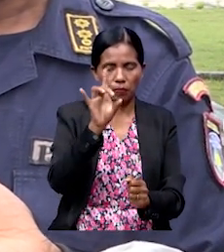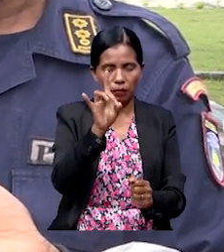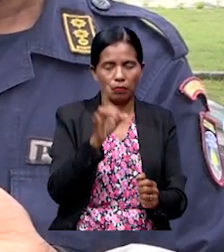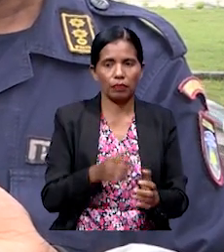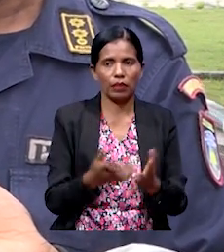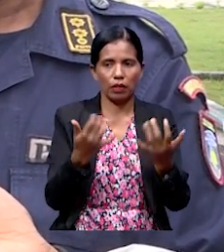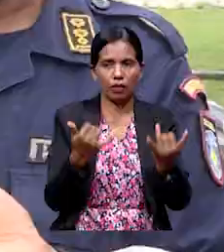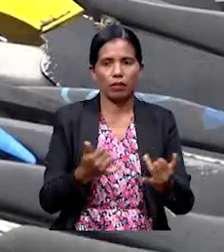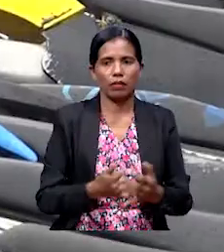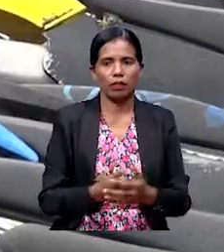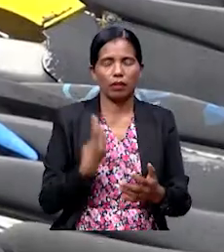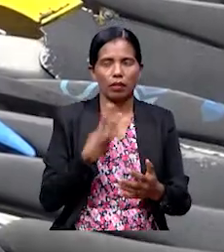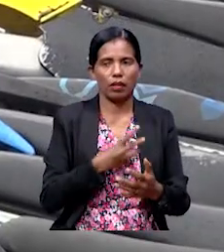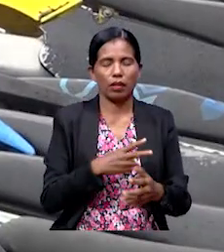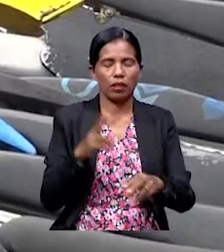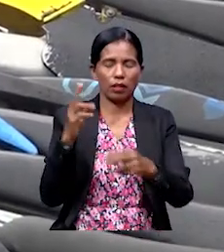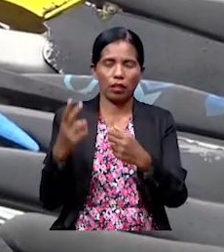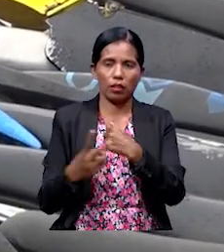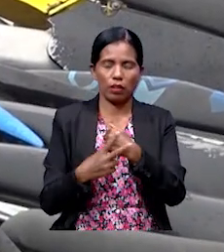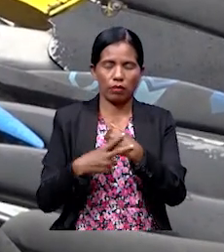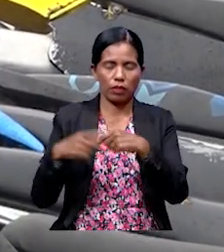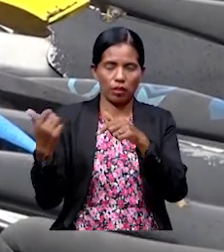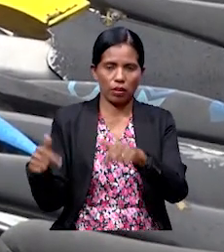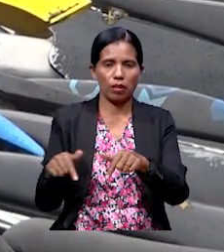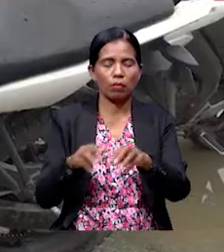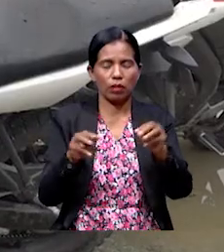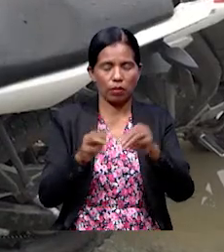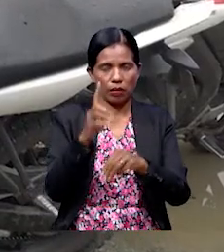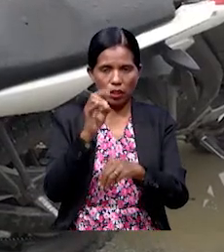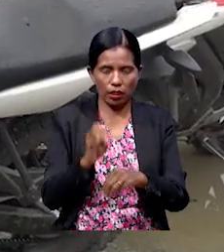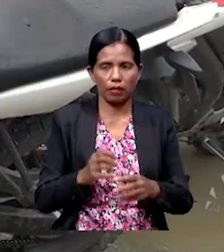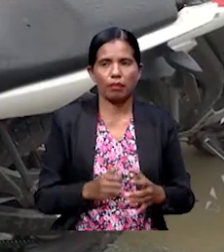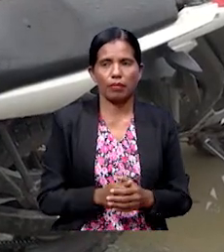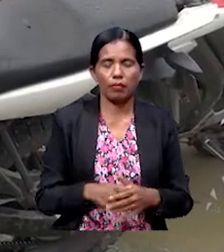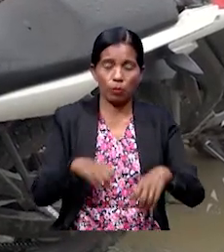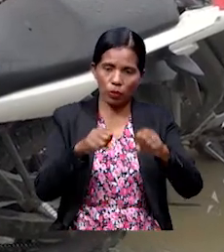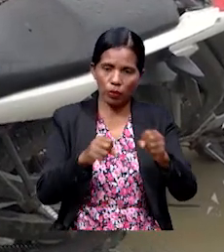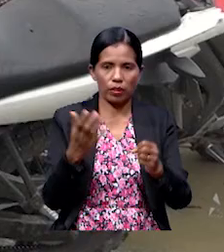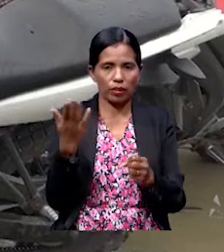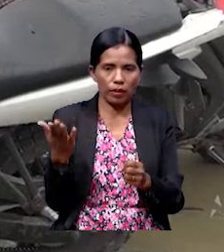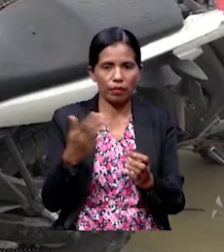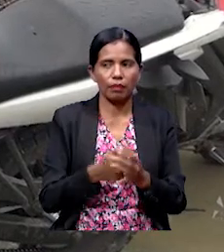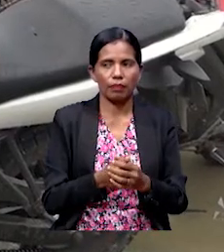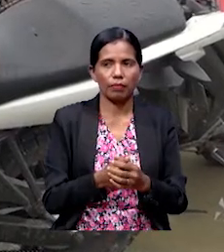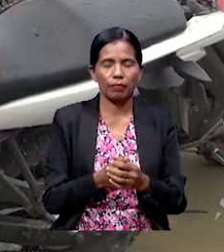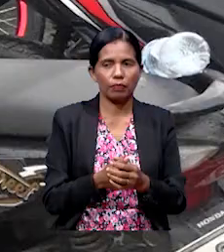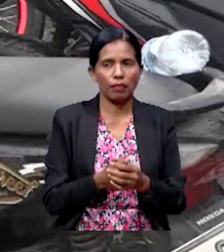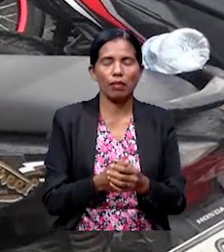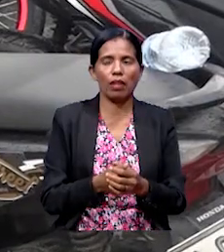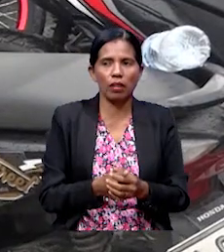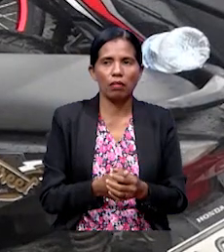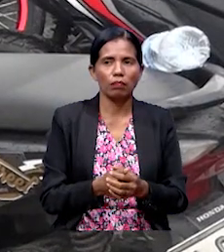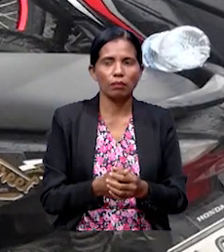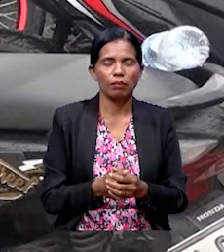agora la da qui la comando municipio di motorizzare sera ne sera pare transito se